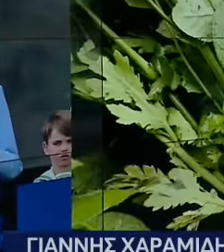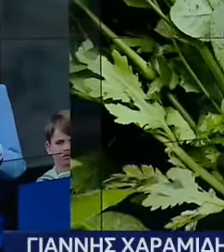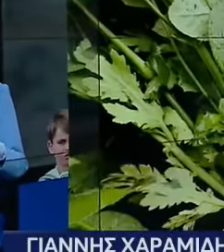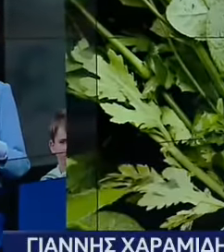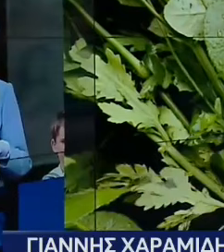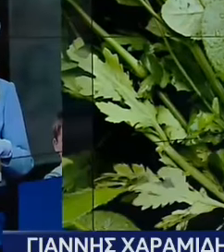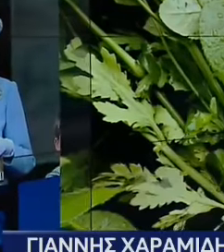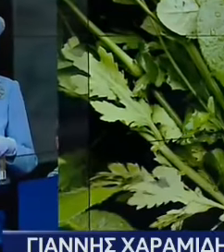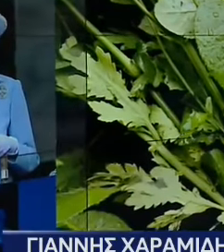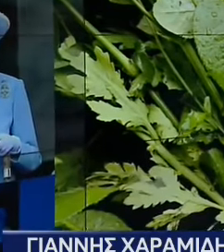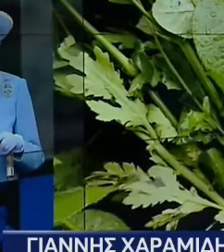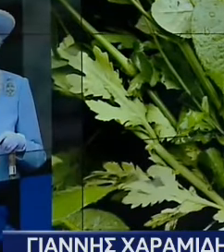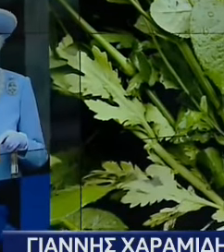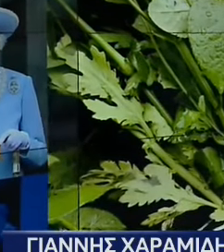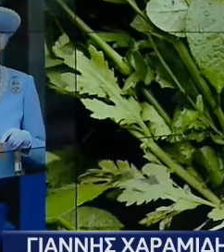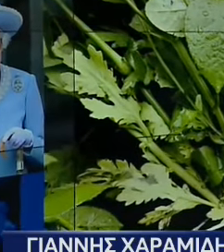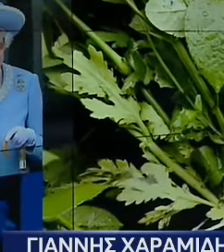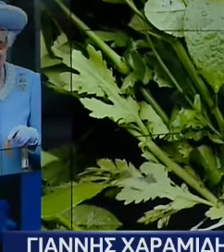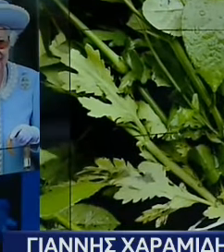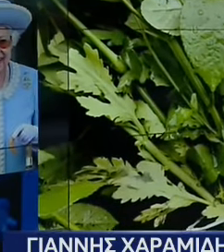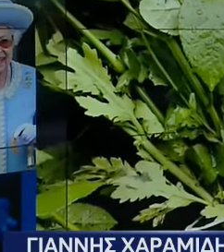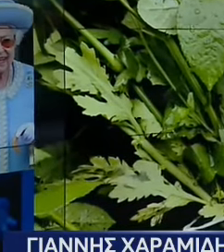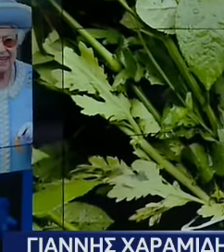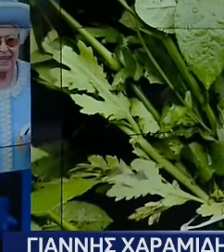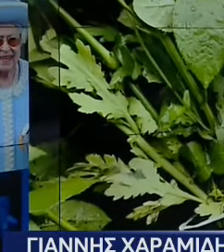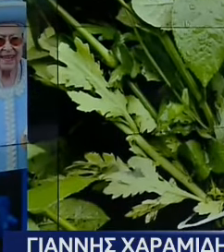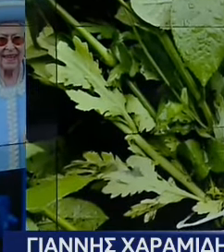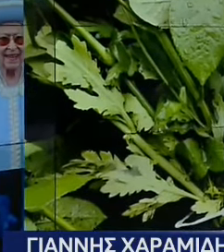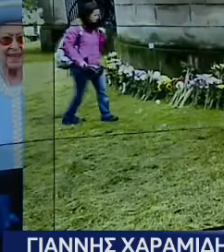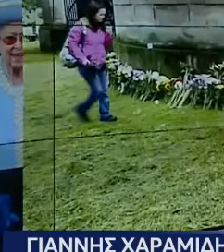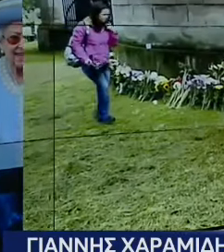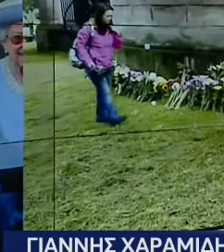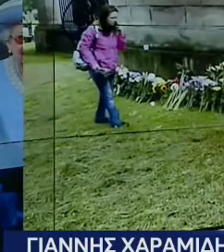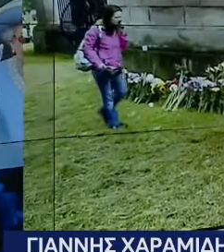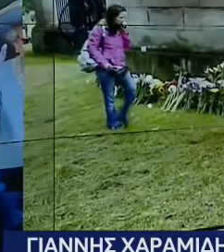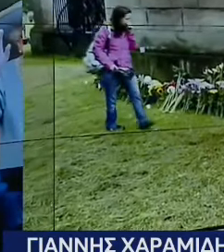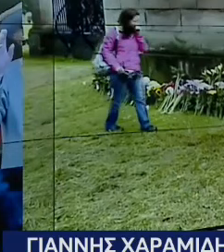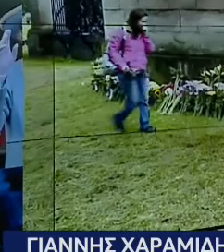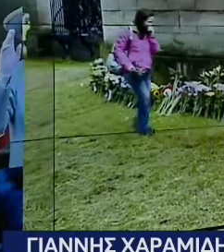μπορούσε να γίνεται διαφορετικά. Είναι μια κατάσταση η οποία